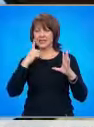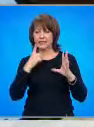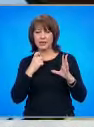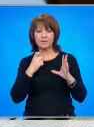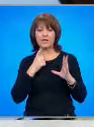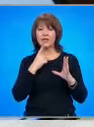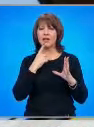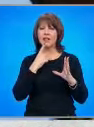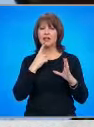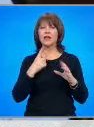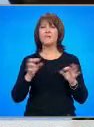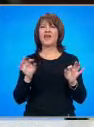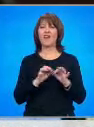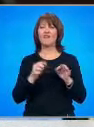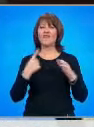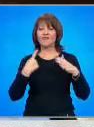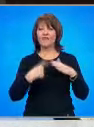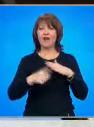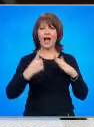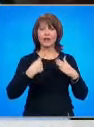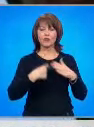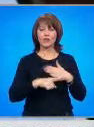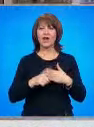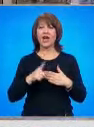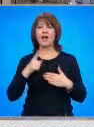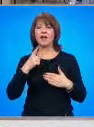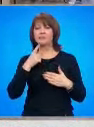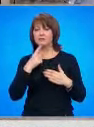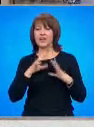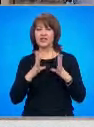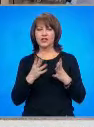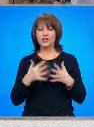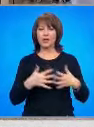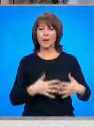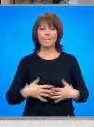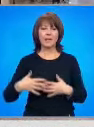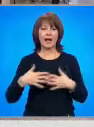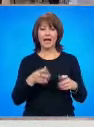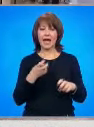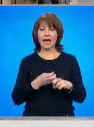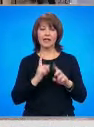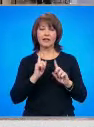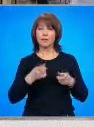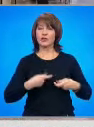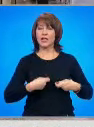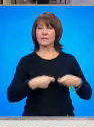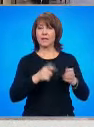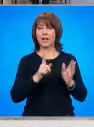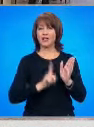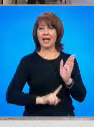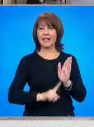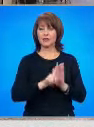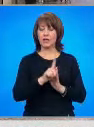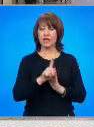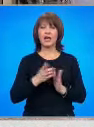включително цели файлове на ядрено-магнитен резонанс, на скенер. Лекарят може да изпраща резултатите от